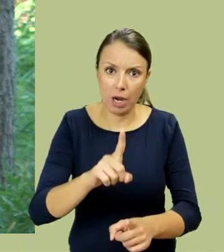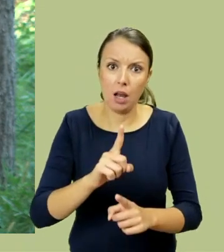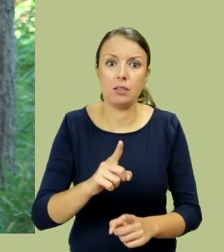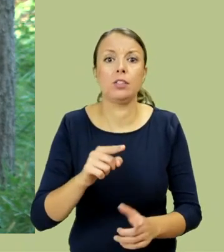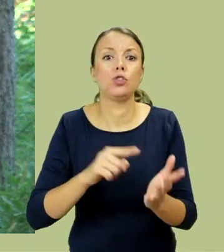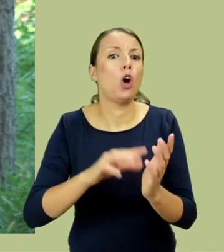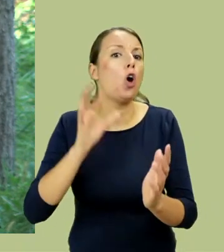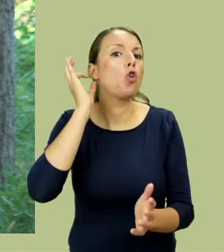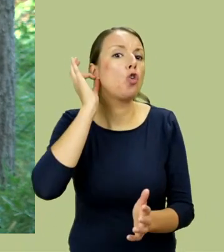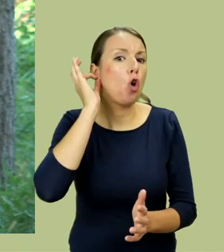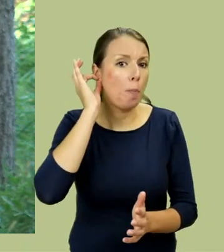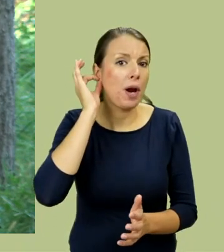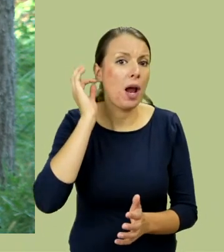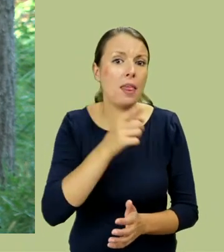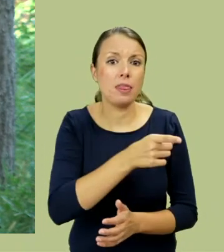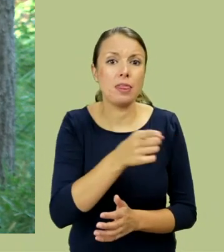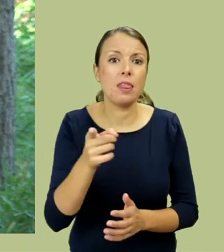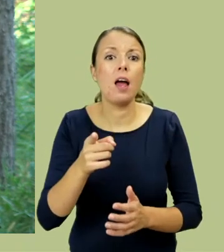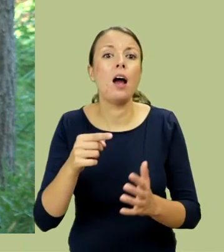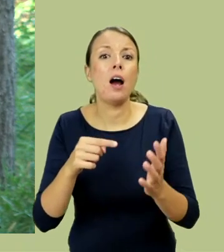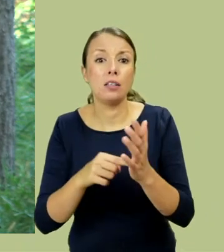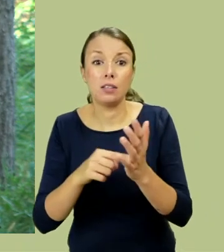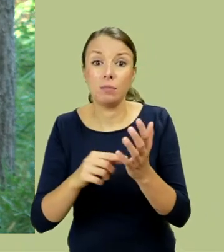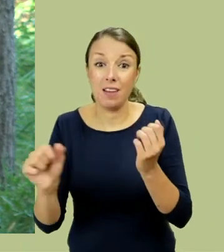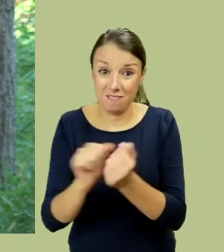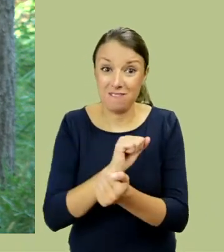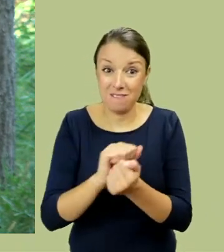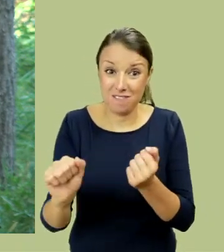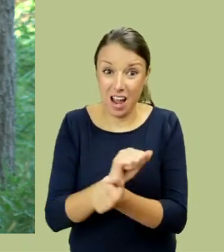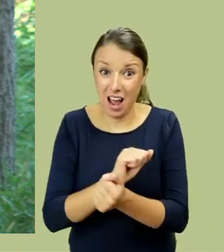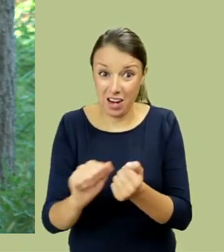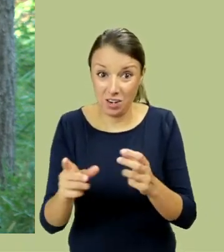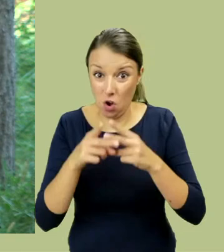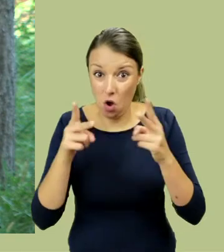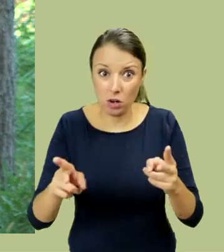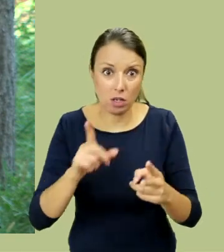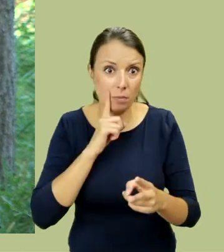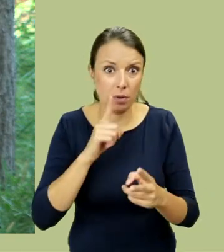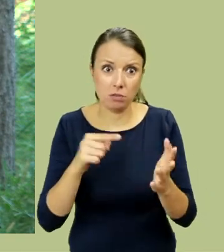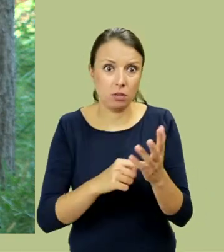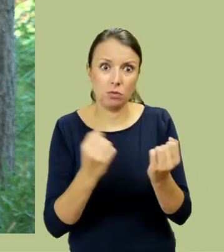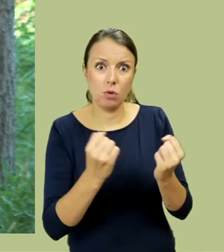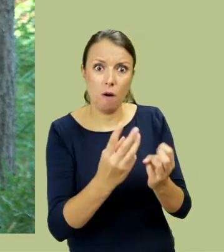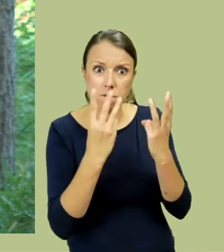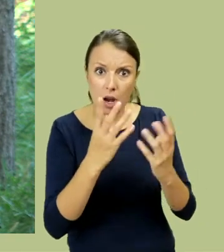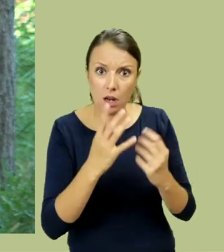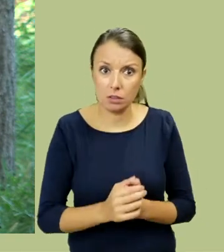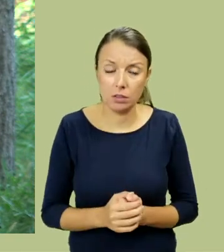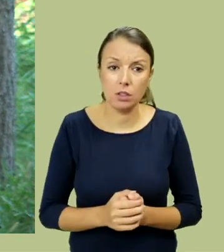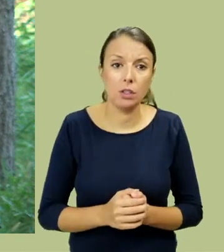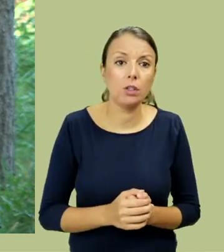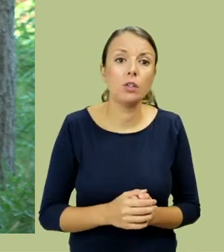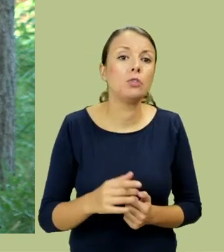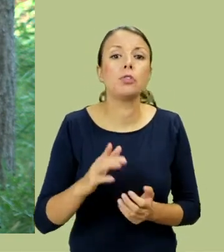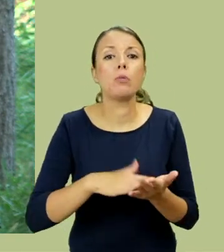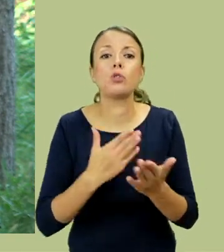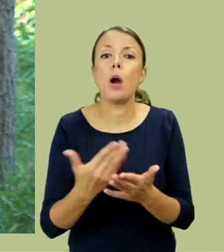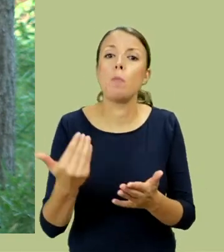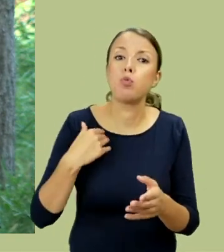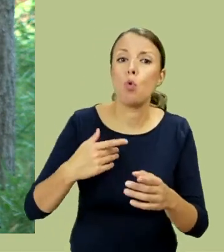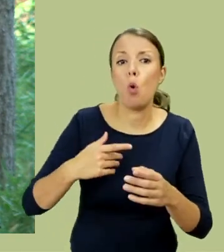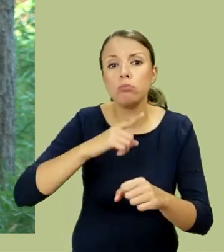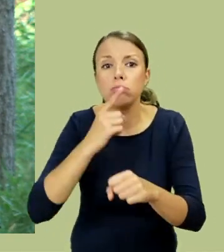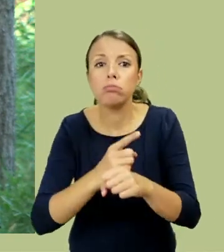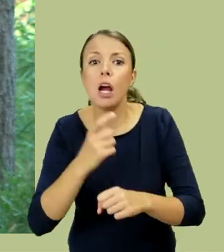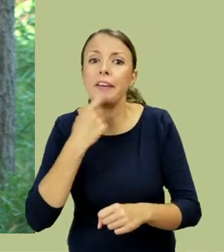walk legionowych ogromną rolę, że kiedy oni decydowali, kiedy z tych Kielc na przykład, czy gdzieś idą, w